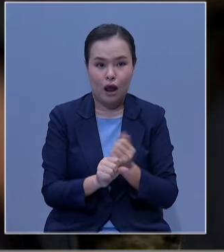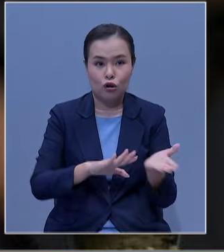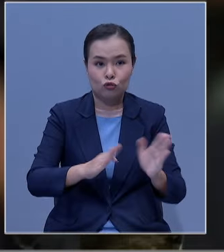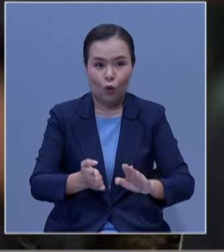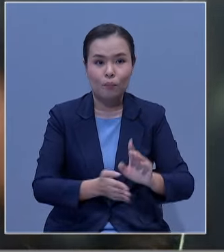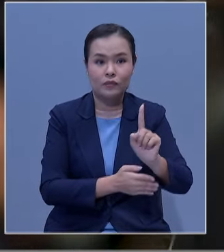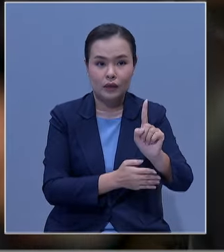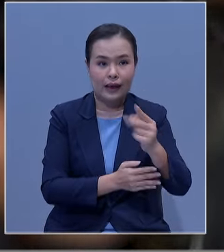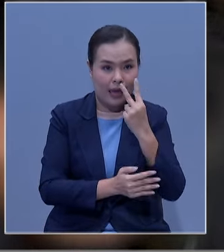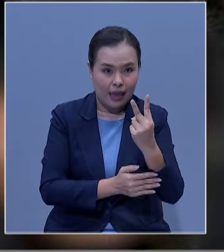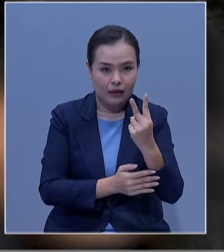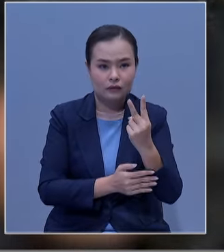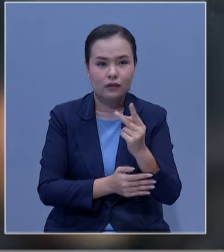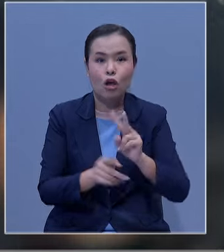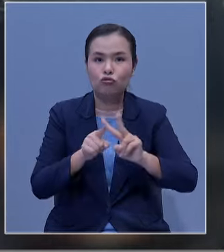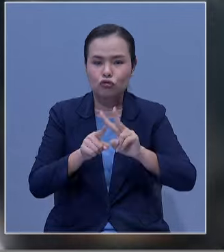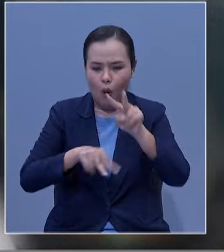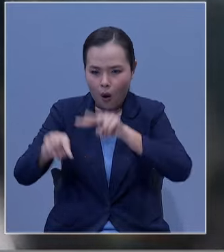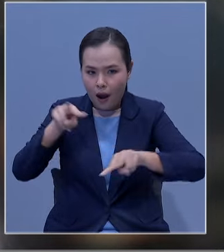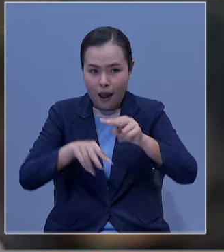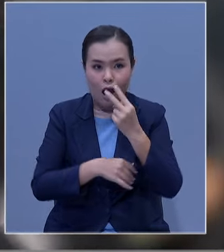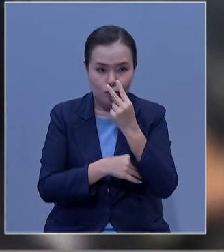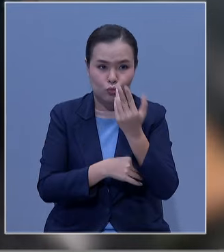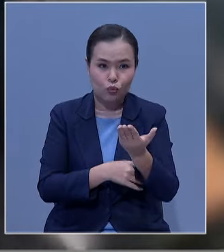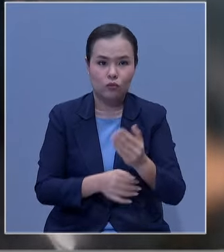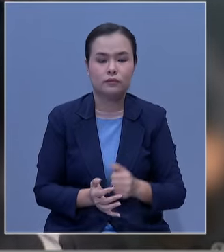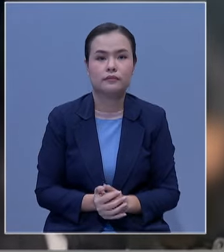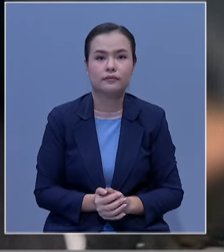ส่วนอีก1ศพกำลังค้นหาอยู่นะครับไปดูบรรยากาศช่วงนี้หน่อยครับ